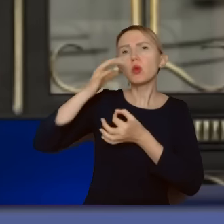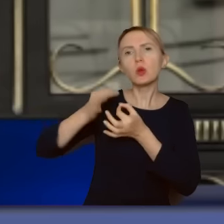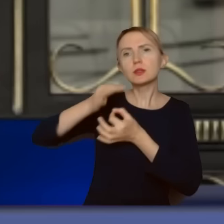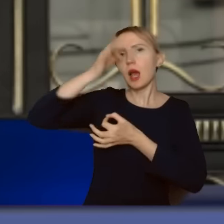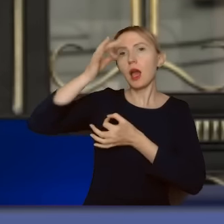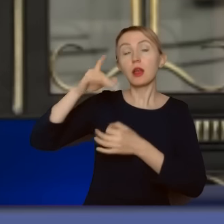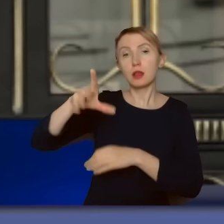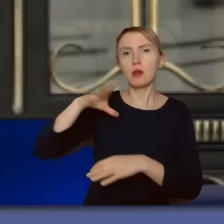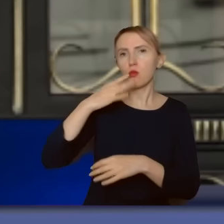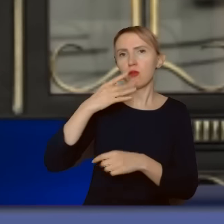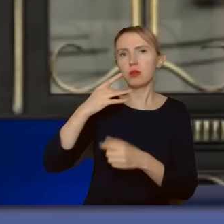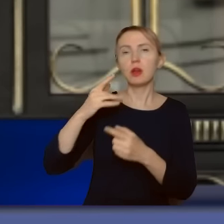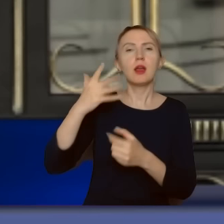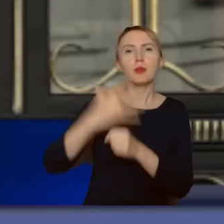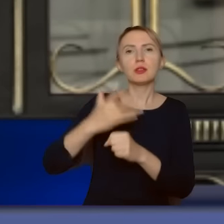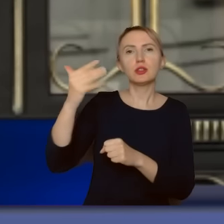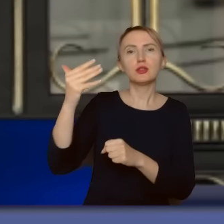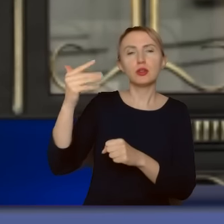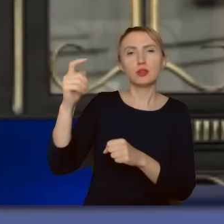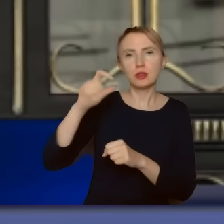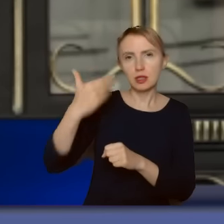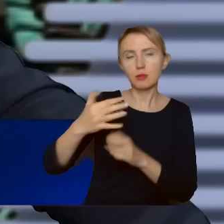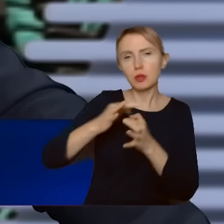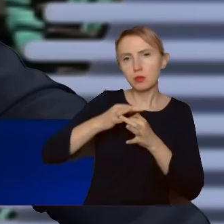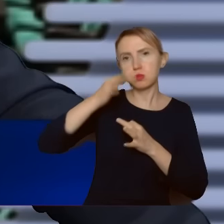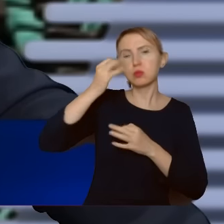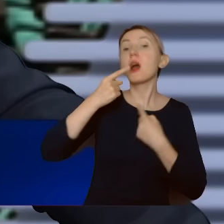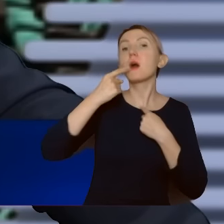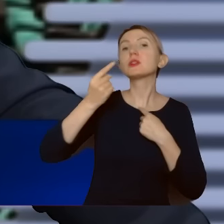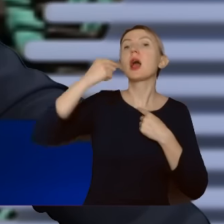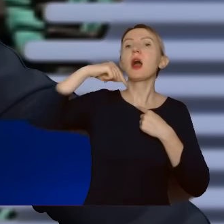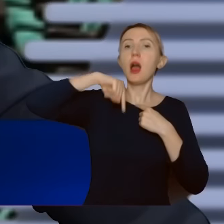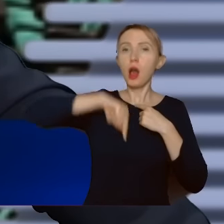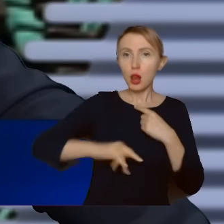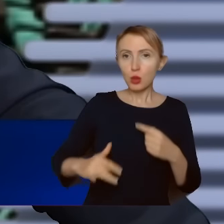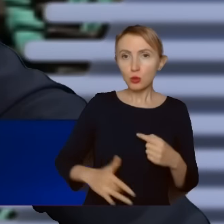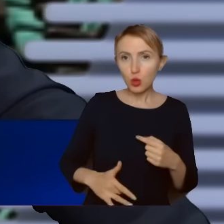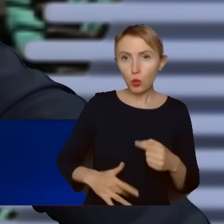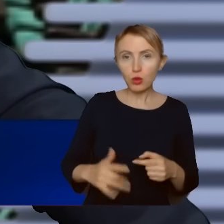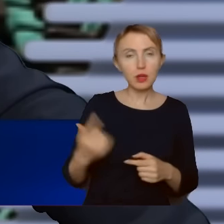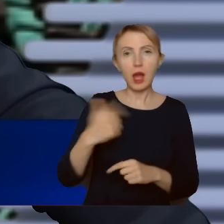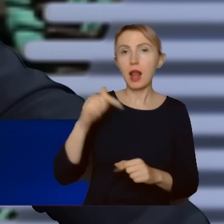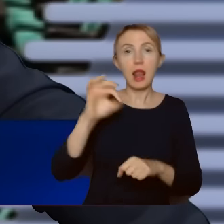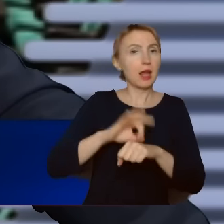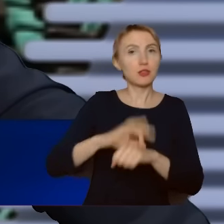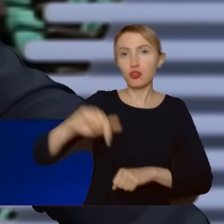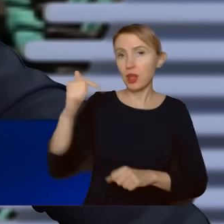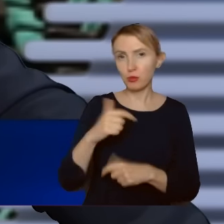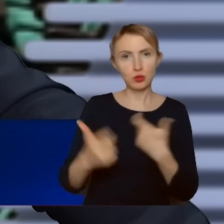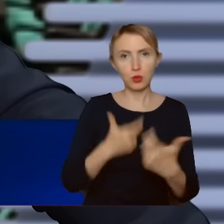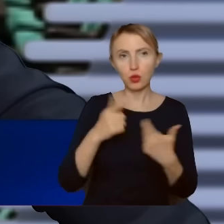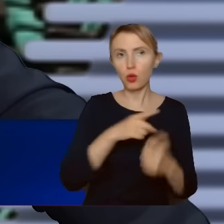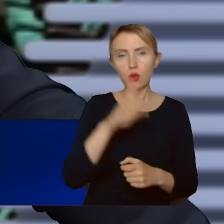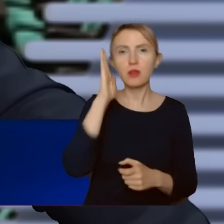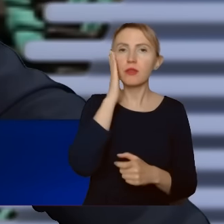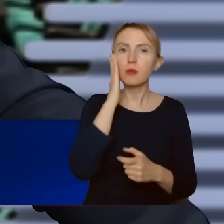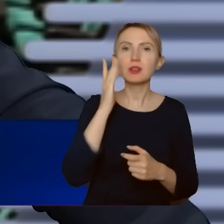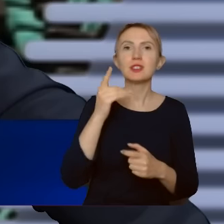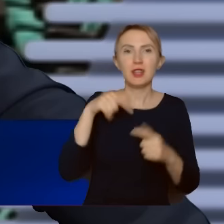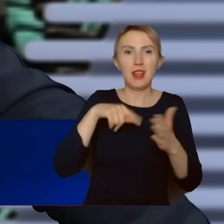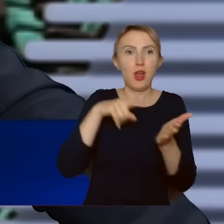mówił, półmetrowa rura została wprowadzona przez przełyk do żołądka. Nie musiał tego lekarz robić. Wiedzieli, że wychodzi tego dnia